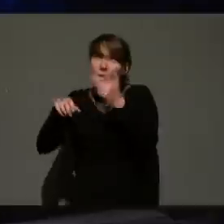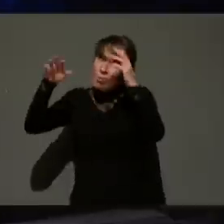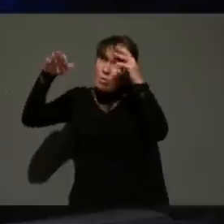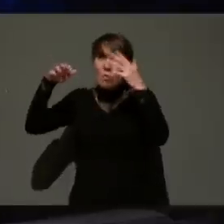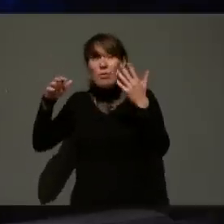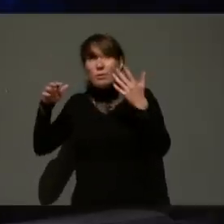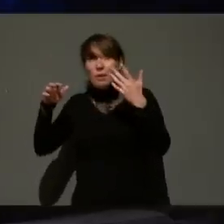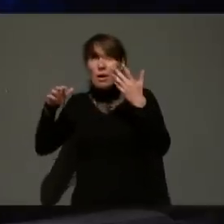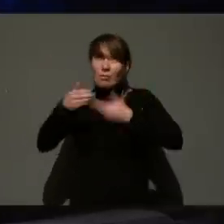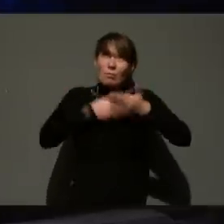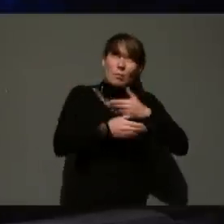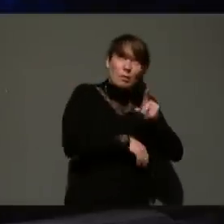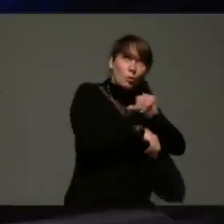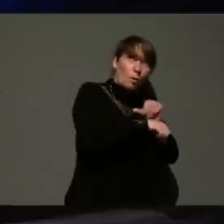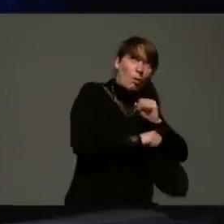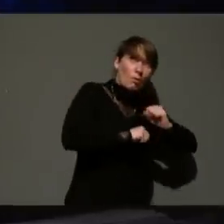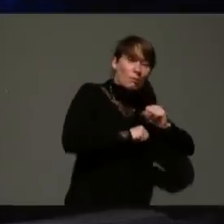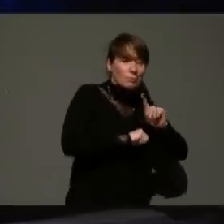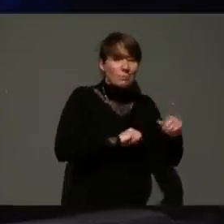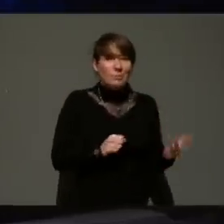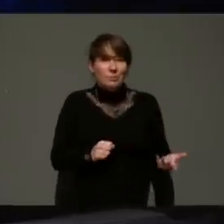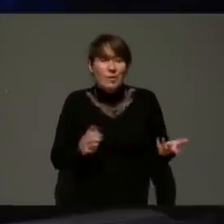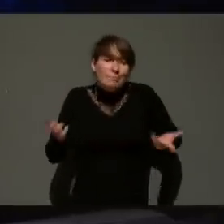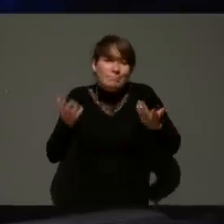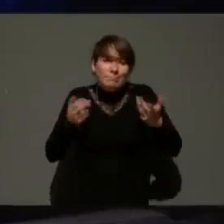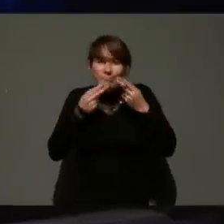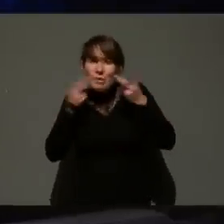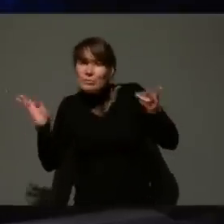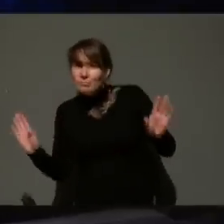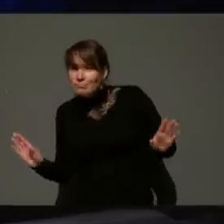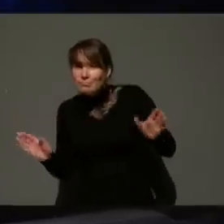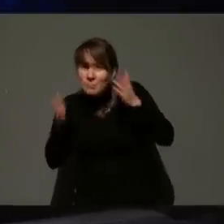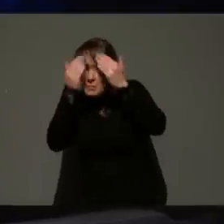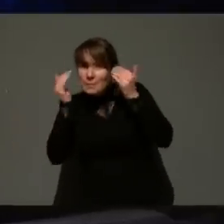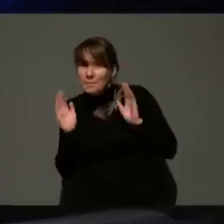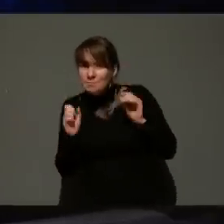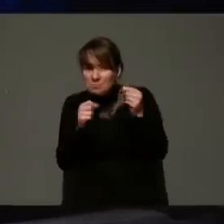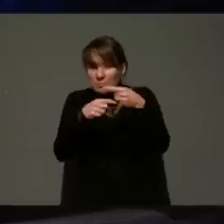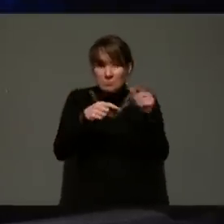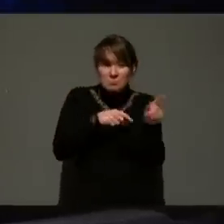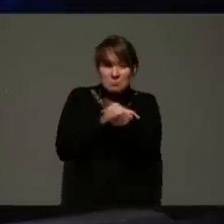je vais faire une heure de course à pied à la place. Donc non, en fait, je t'avoue que je sais pas du tout.